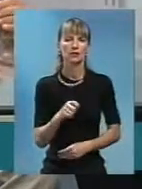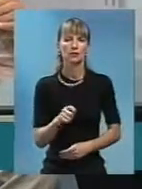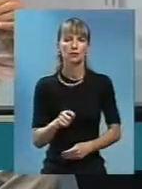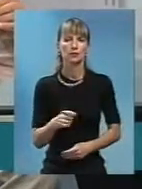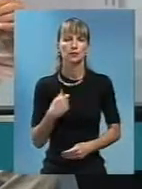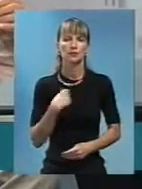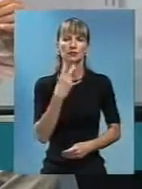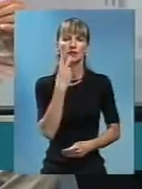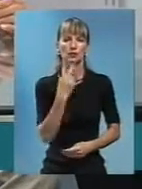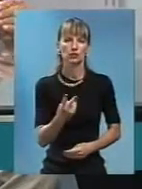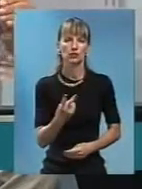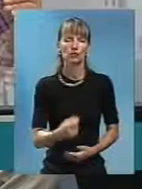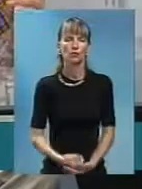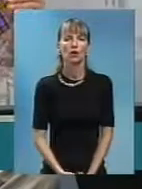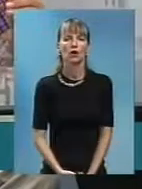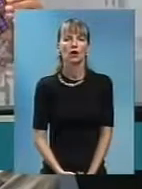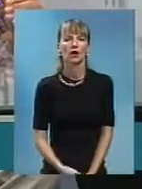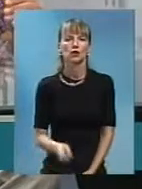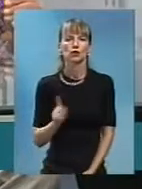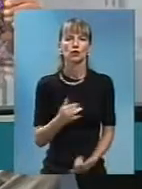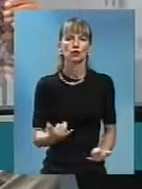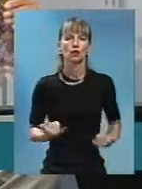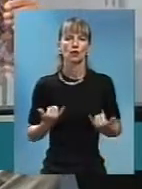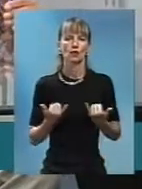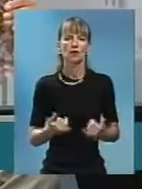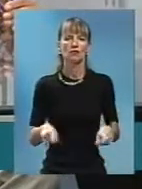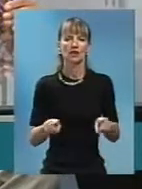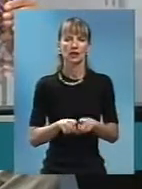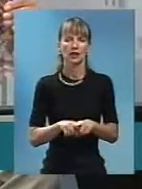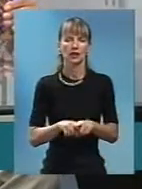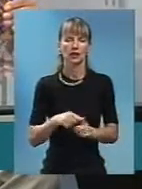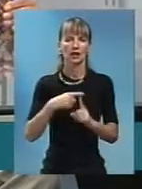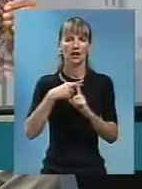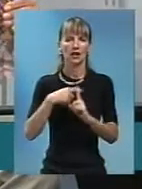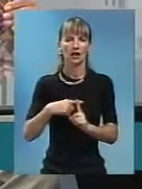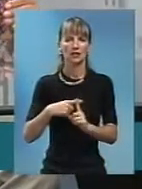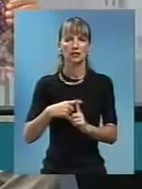от бачимо, що шанувався такий хрест,